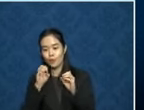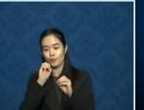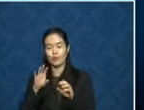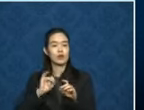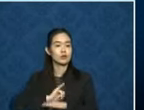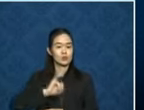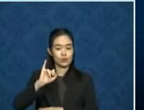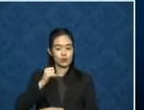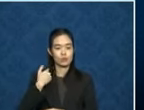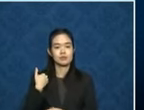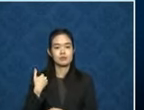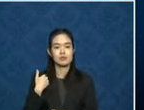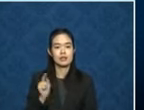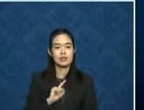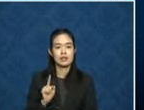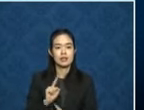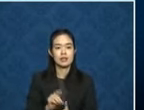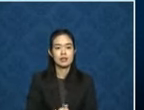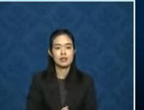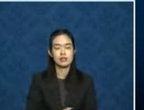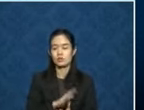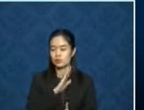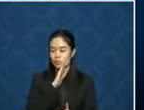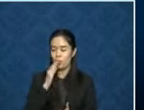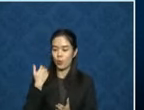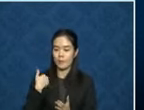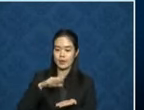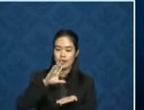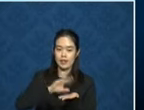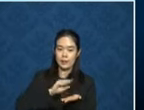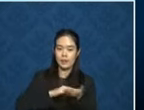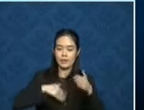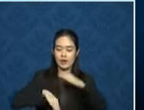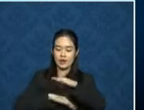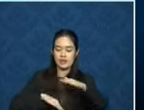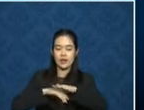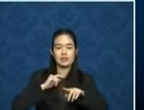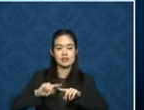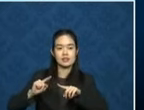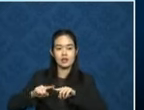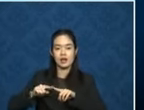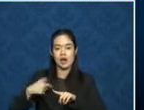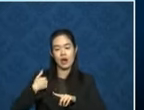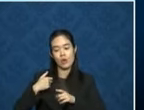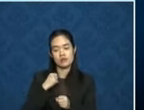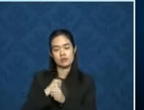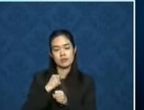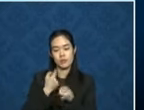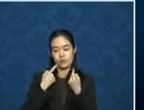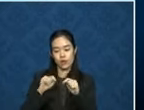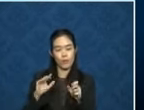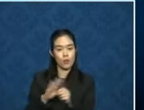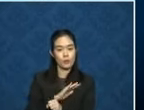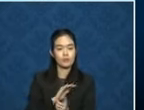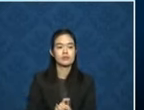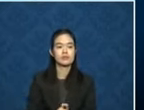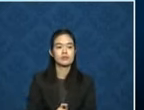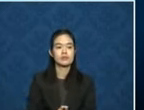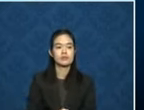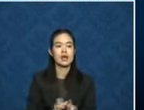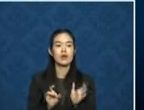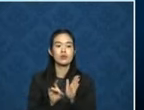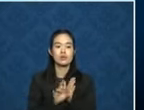ชี้นำประเด็นครับเพื่อปิดช่องโหว่ฐานข้อมูลที่มีจำกัดของตัวเองนะครับจนถึงในปี2019ครับซึ่งเป็นปีสุดท้ายที่มีการแข่งขัน